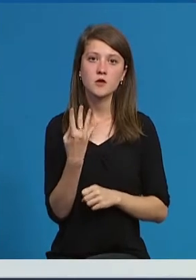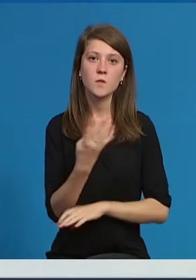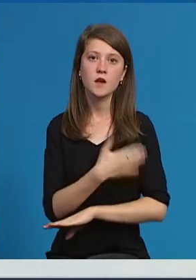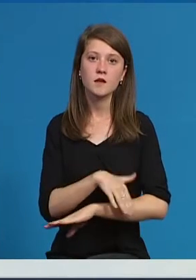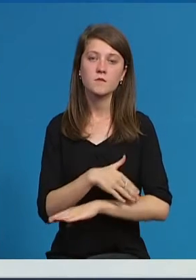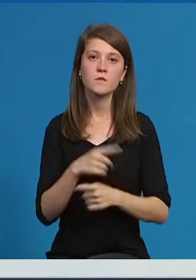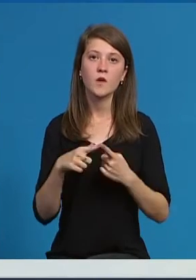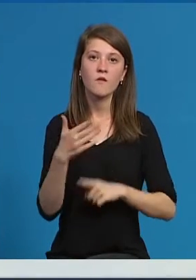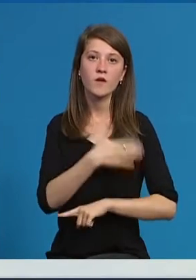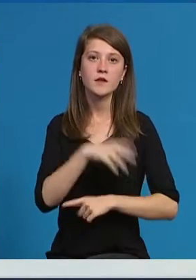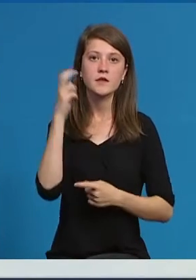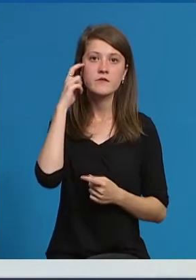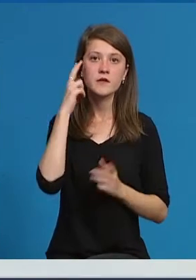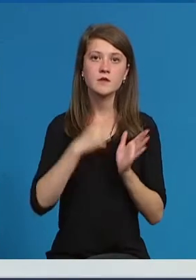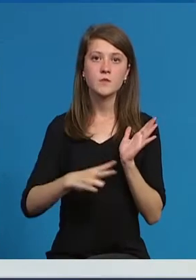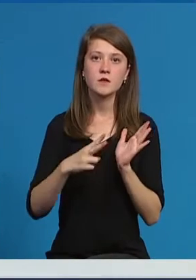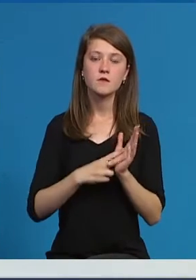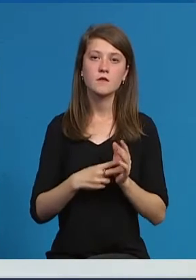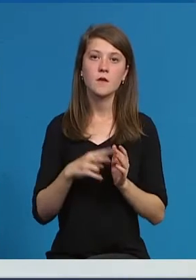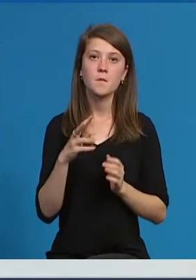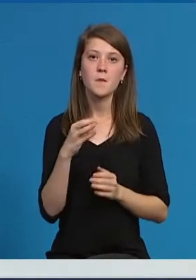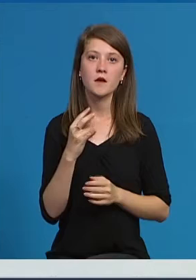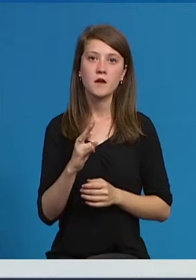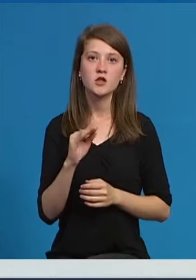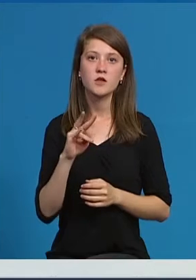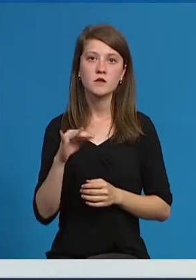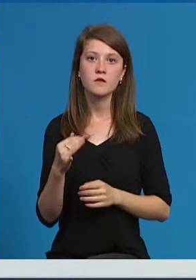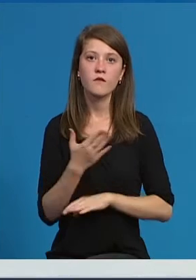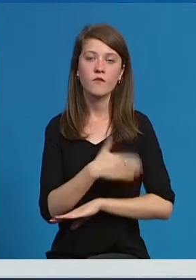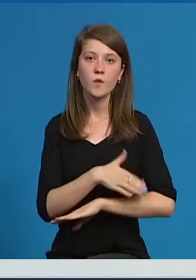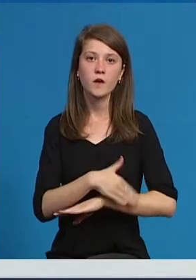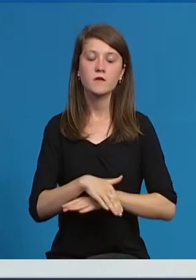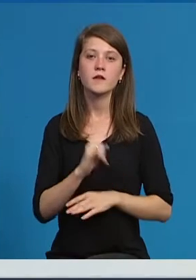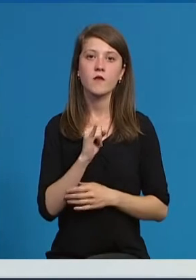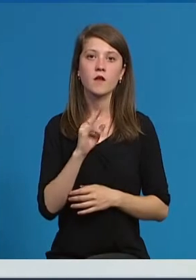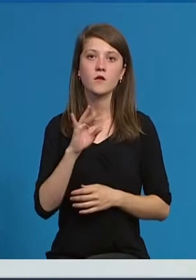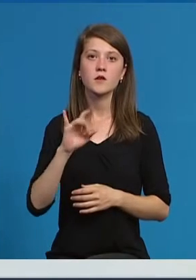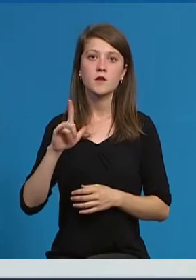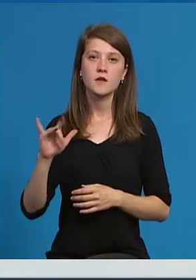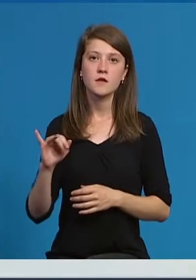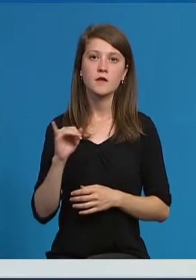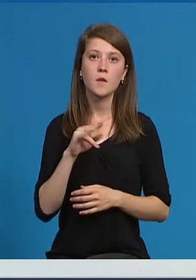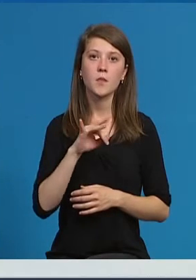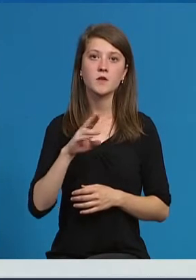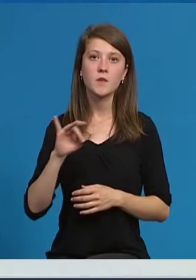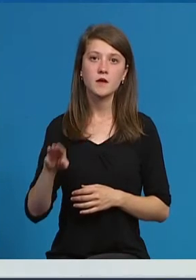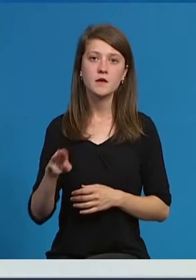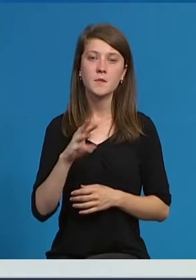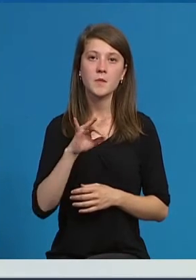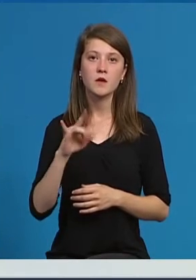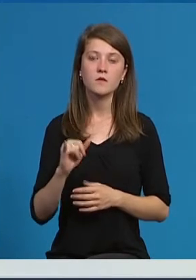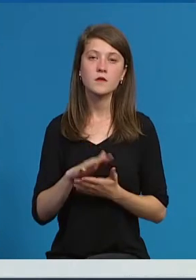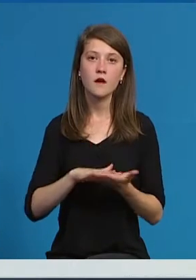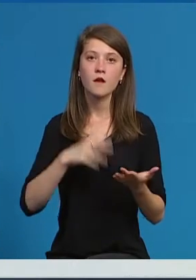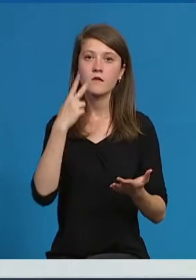адресами – по вулиці Київській, 77, на Майдані Житньому, по вулиці Івана Кочерги та по проспекту Миру, 15А. Деталі